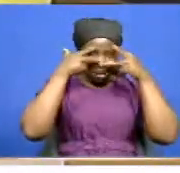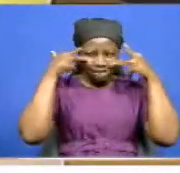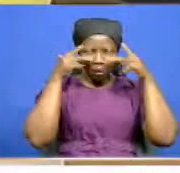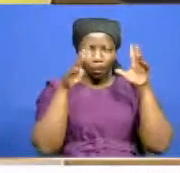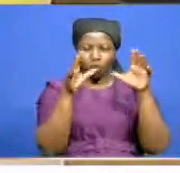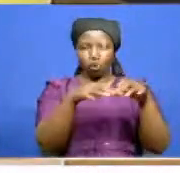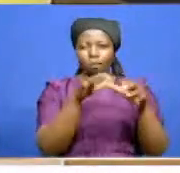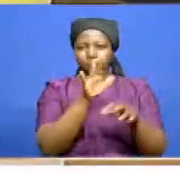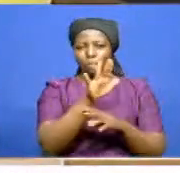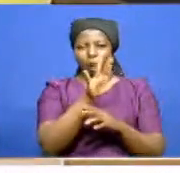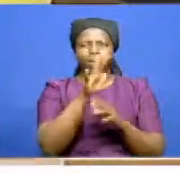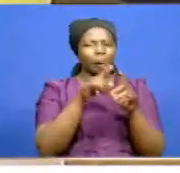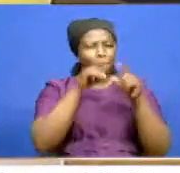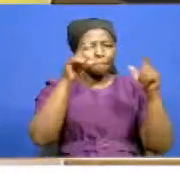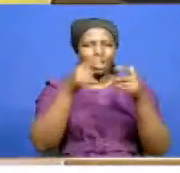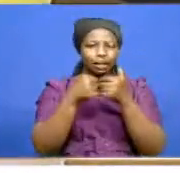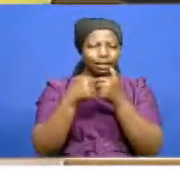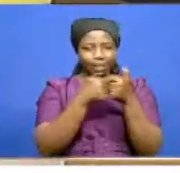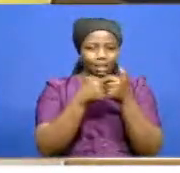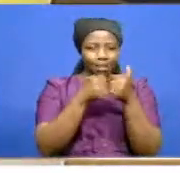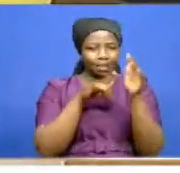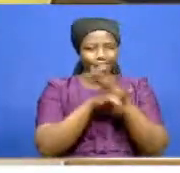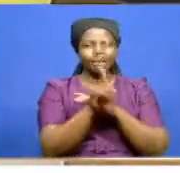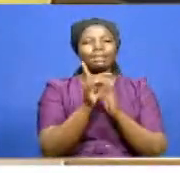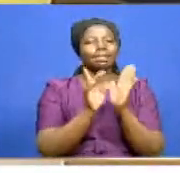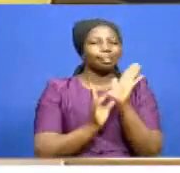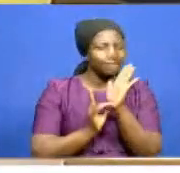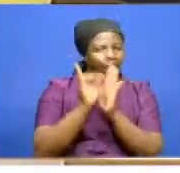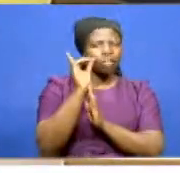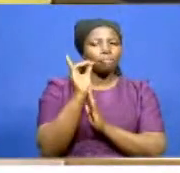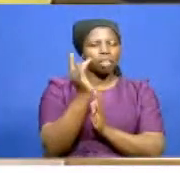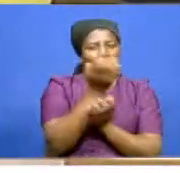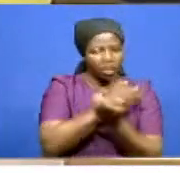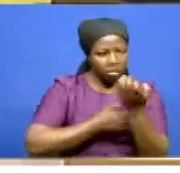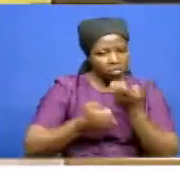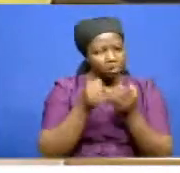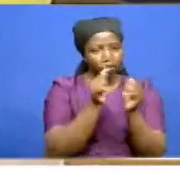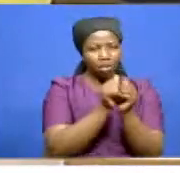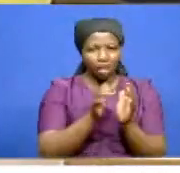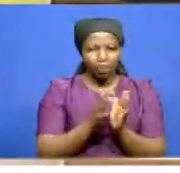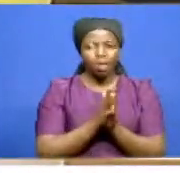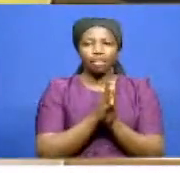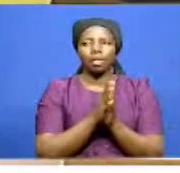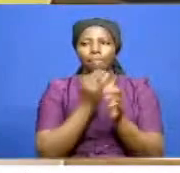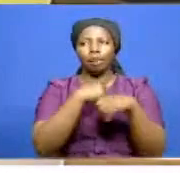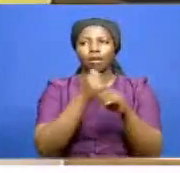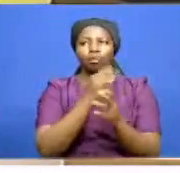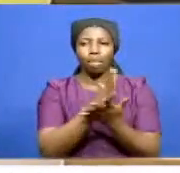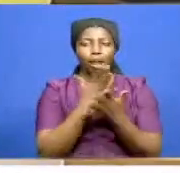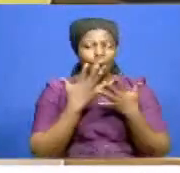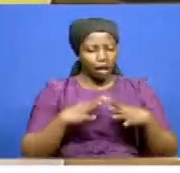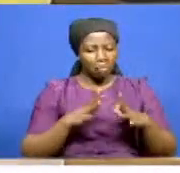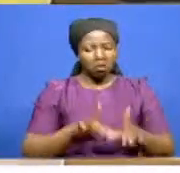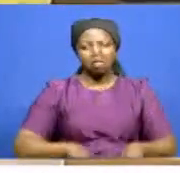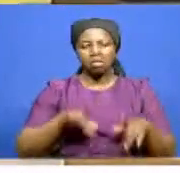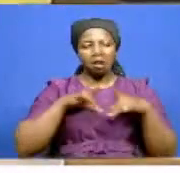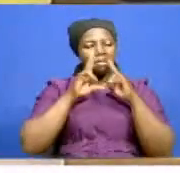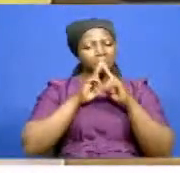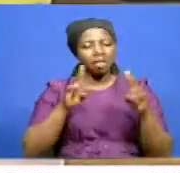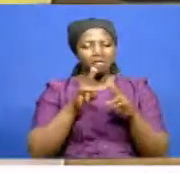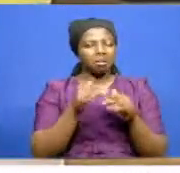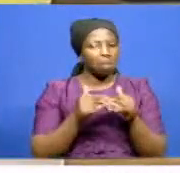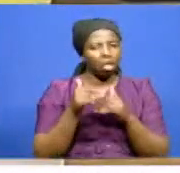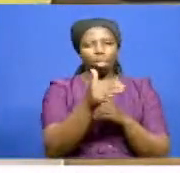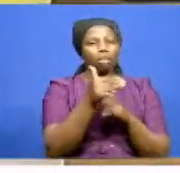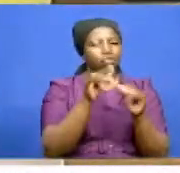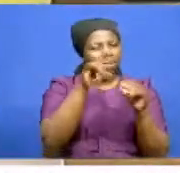ndio kizingiti kikubwa katika ustawi wa uchumi na vilevile kuhakikisha kwamba watu wanaishi kwa amani. Pengine kwenda mbele masuala haya pia na